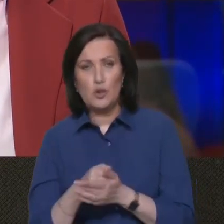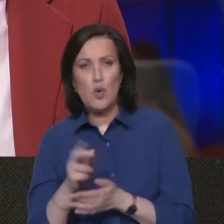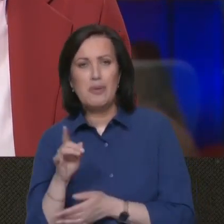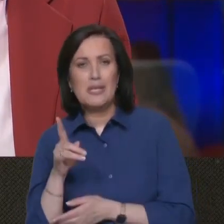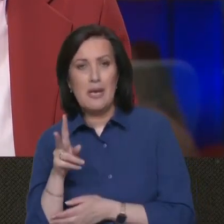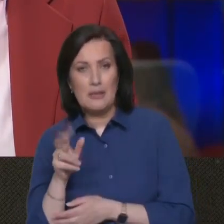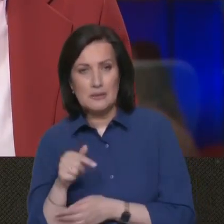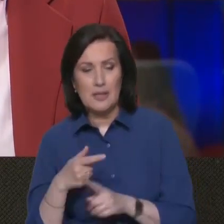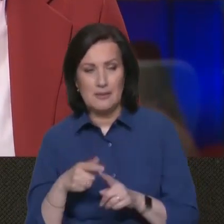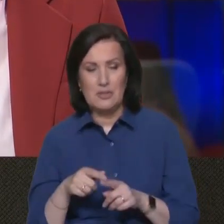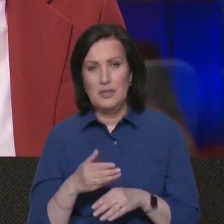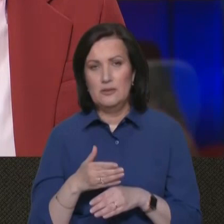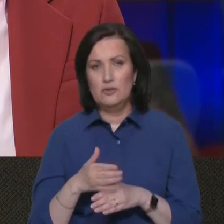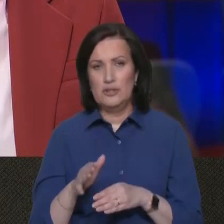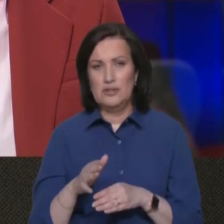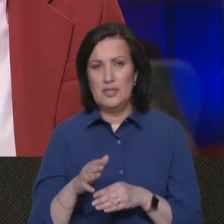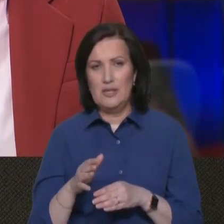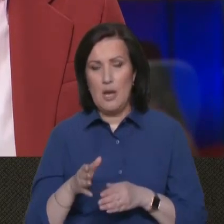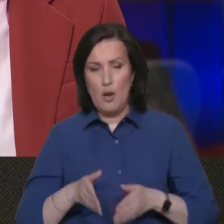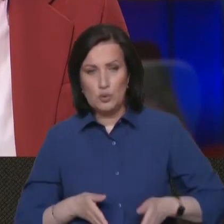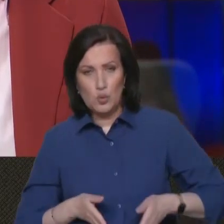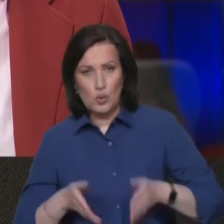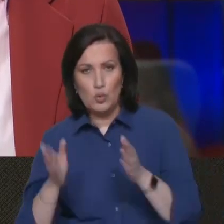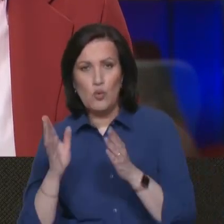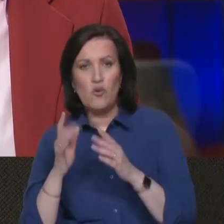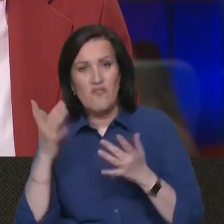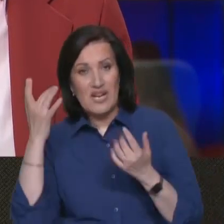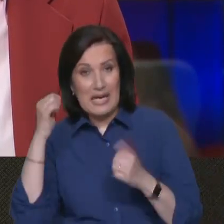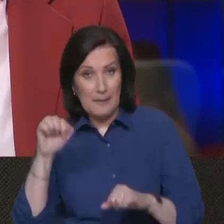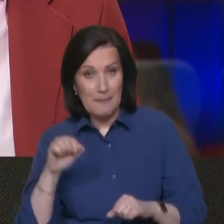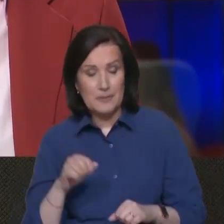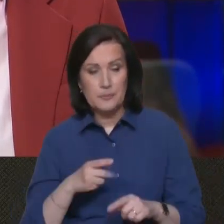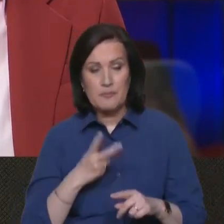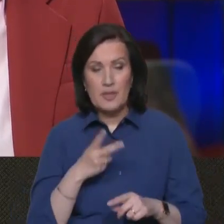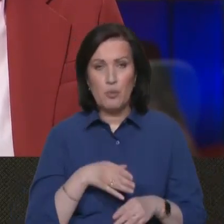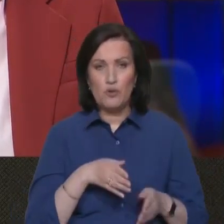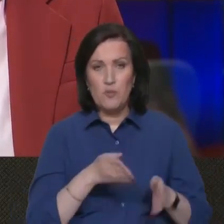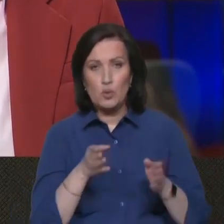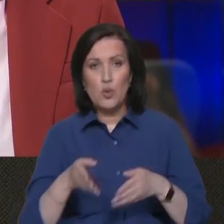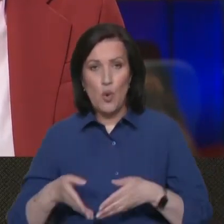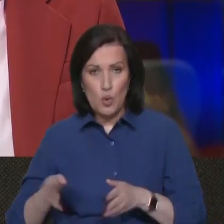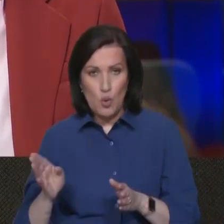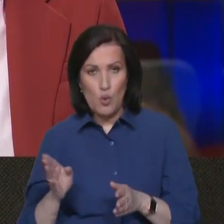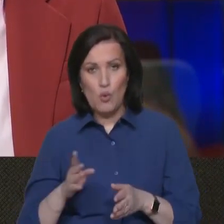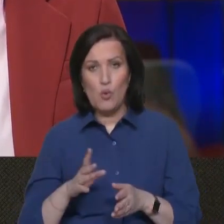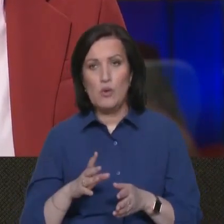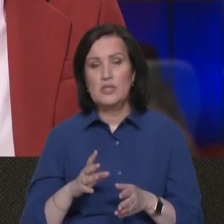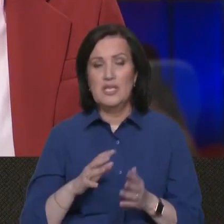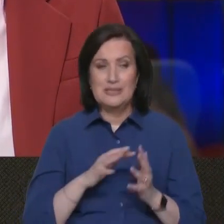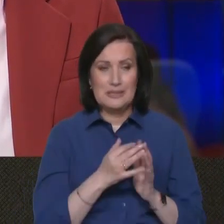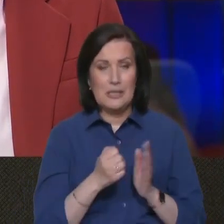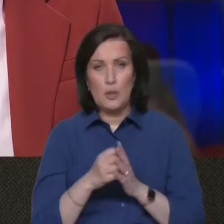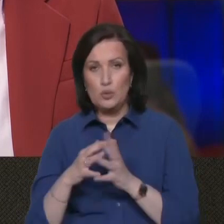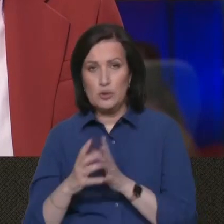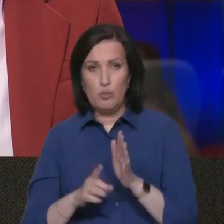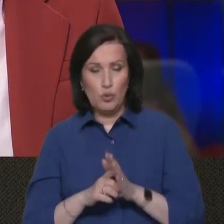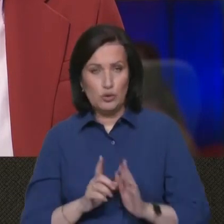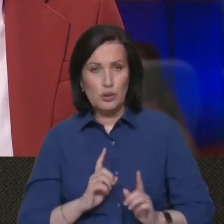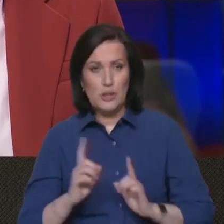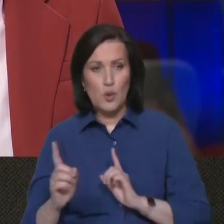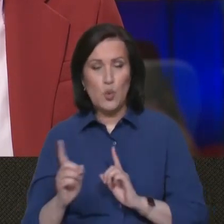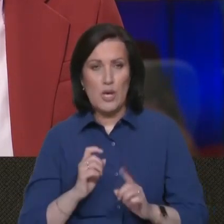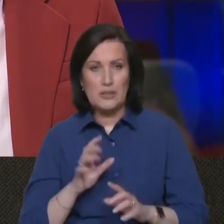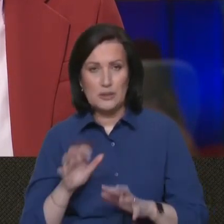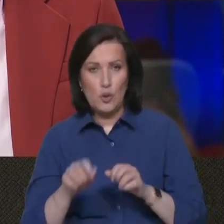Бердянська, як частина сухопутного коридору в Крим. Тобто по цих 2 дорогах від села до села почали рухатись